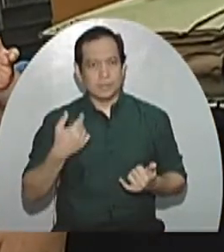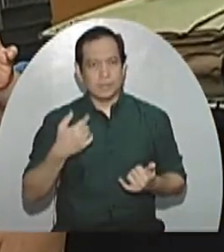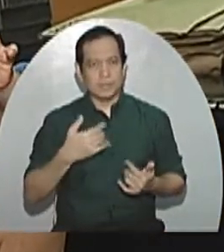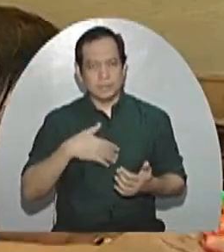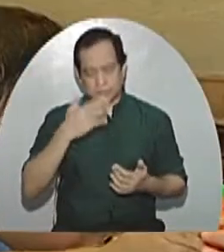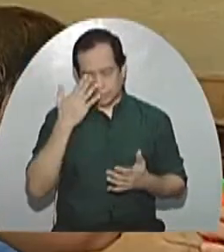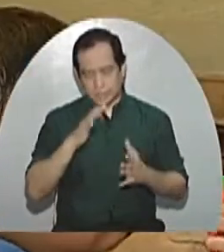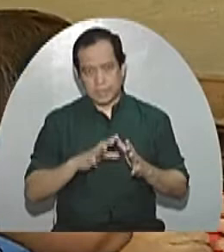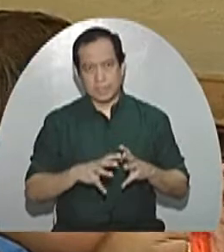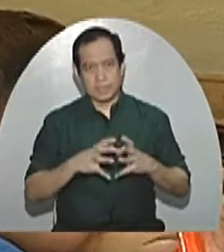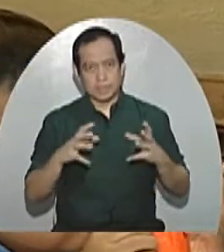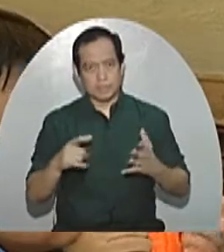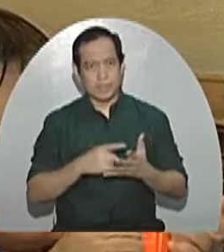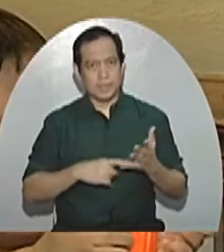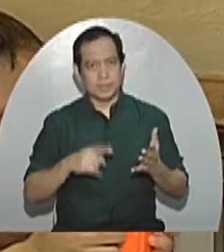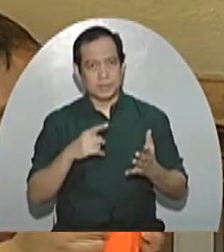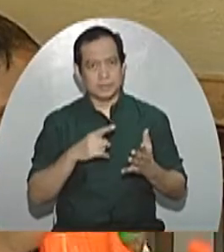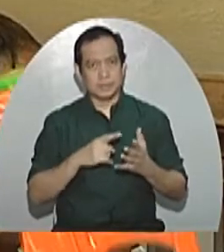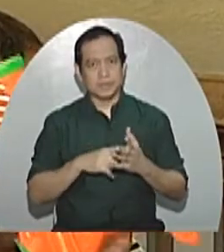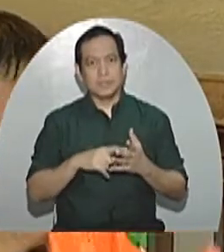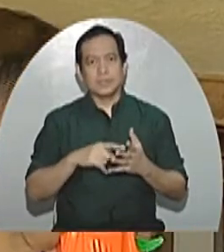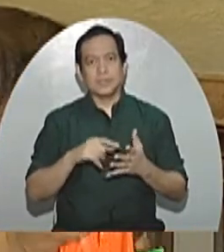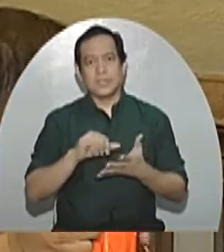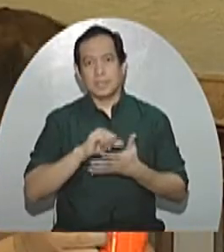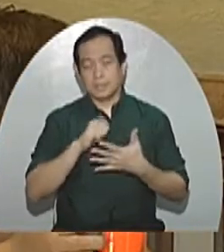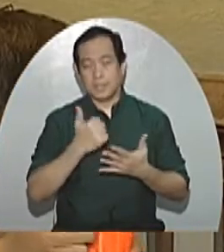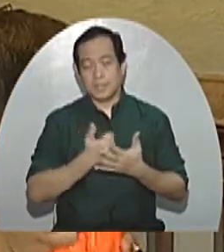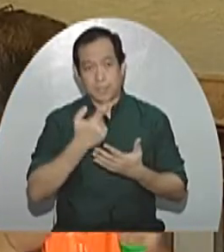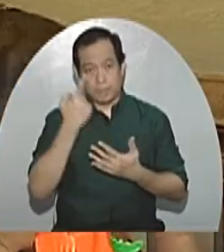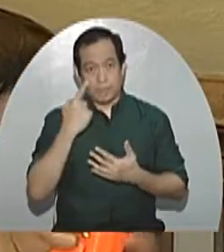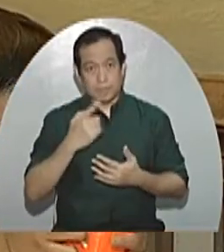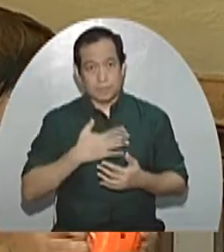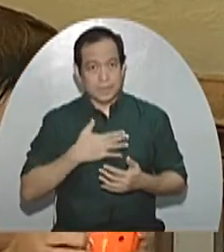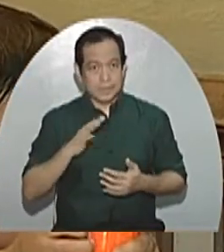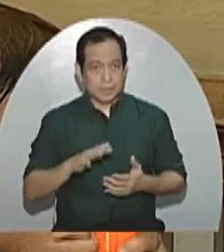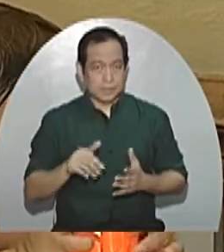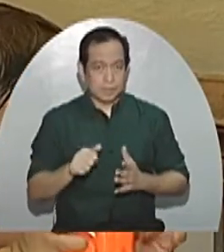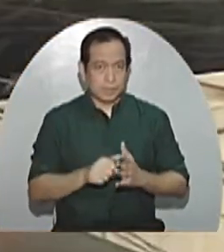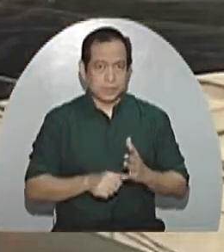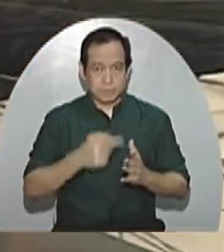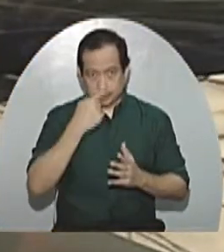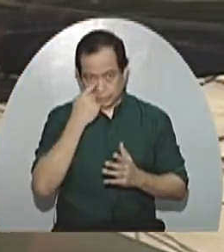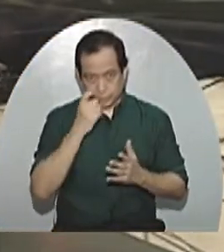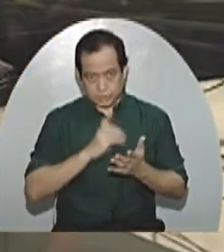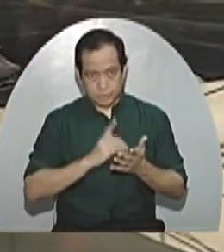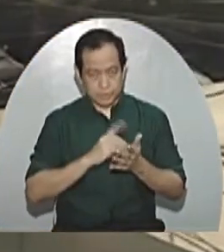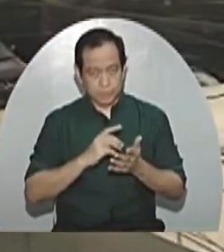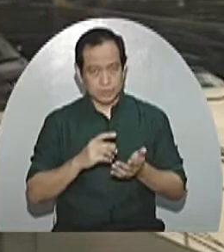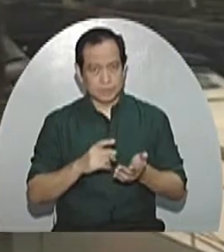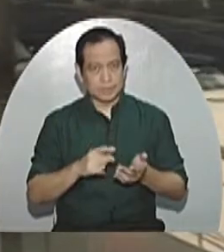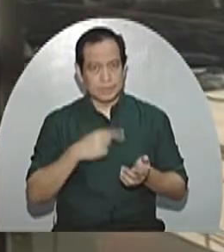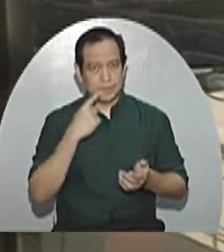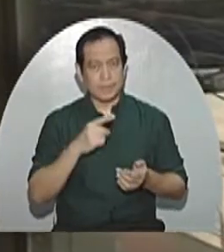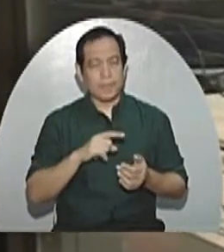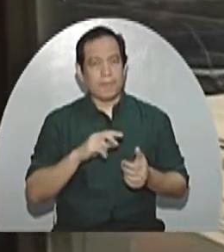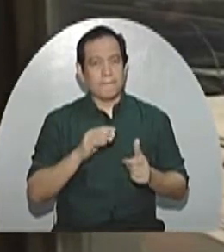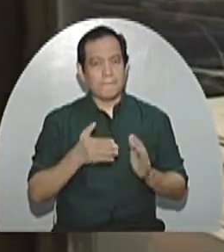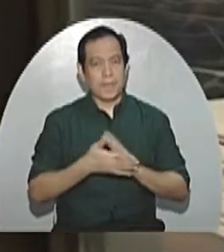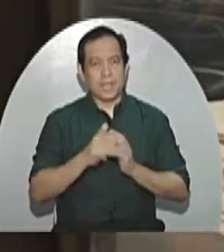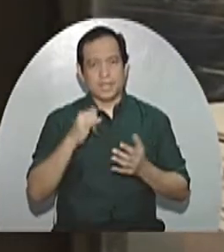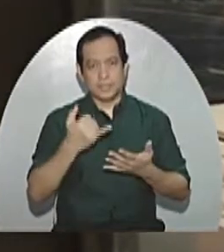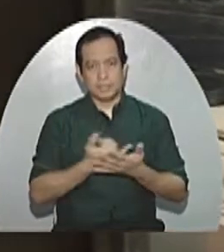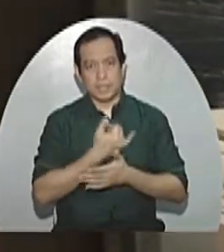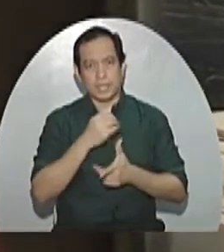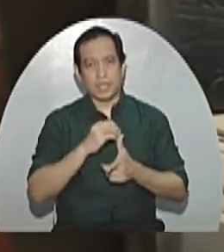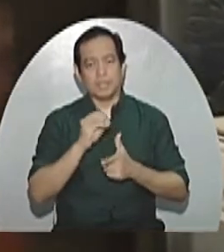kung magkaano pong aabuti ng operasyon ng anak ko kasi sabi ng doktor, by January o